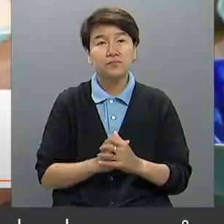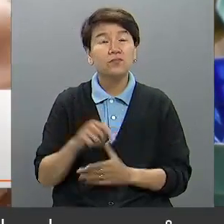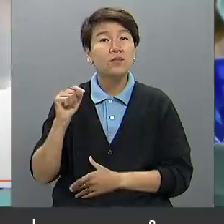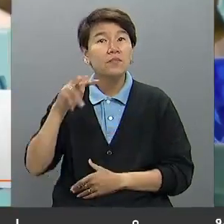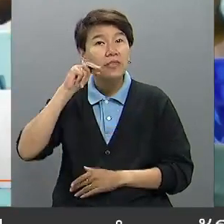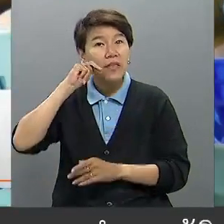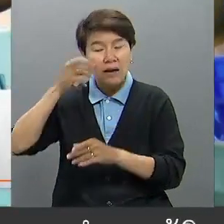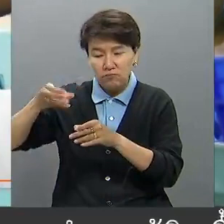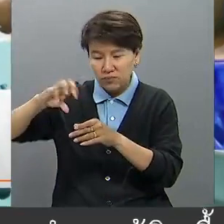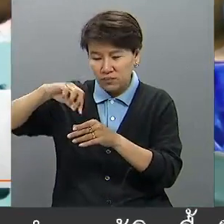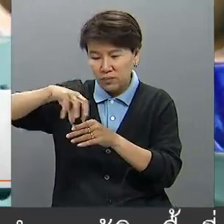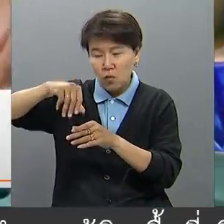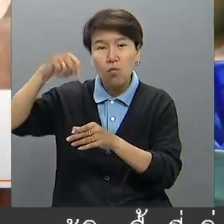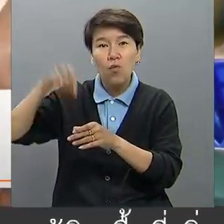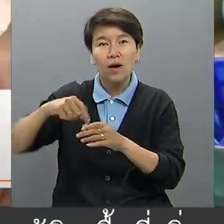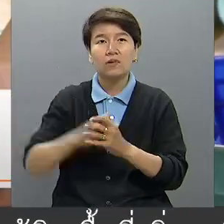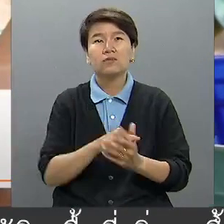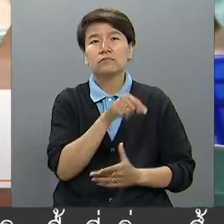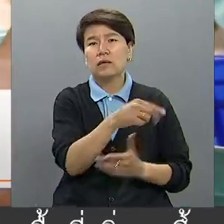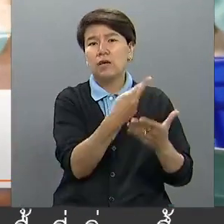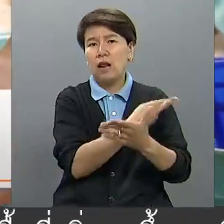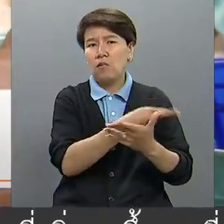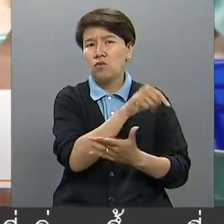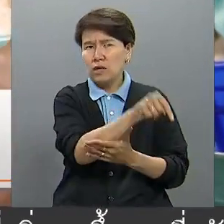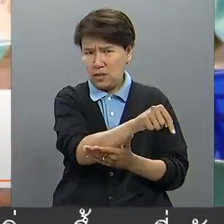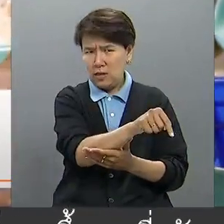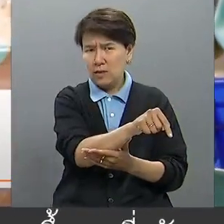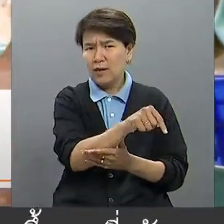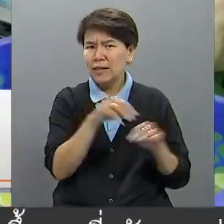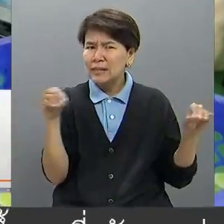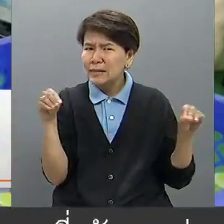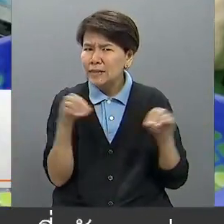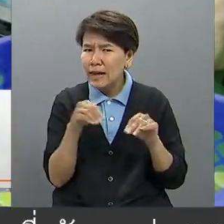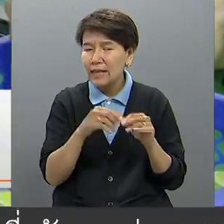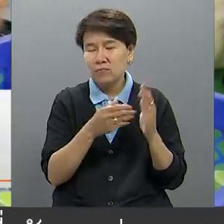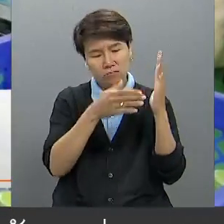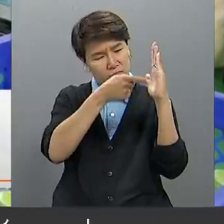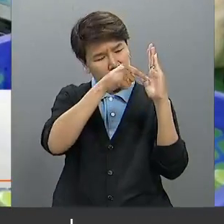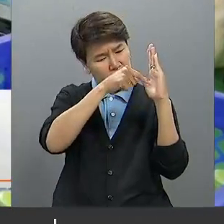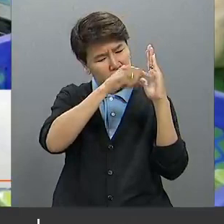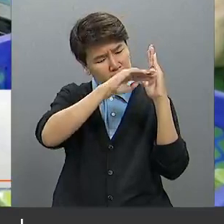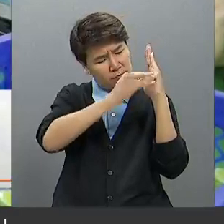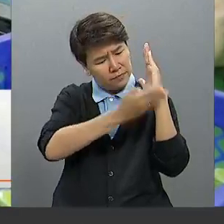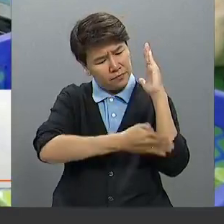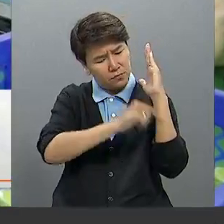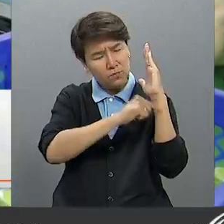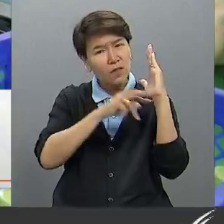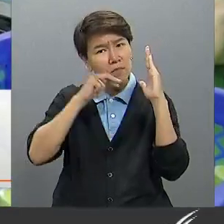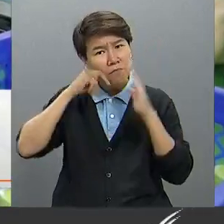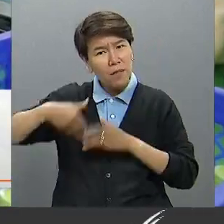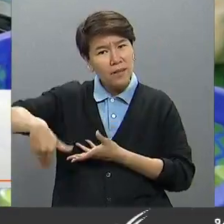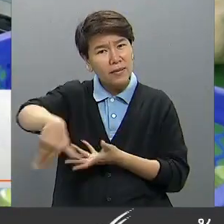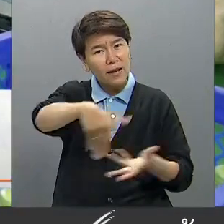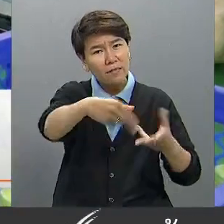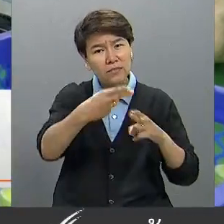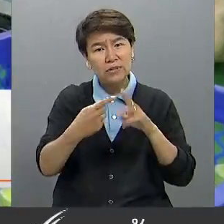างภูมิประเทศในแถบนี้มันอยู่ใกล้กับอ่าวไทยครับเป็นที่ราบลุ่ ม มีแม่น้ำแม่กลองเป็นแม่น้ำสายหลักในการใช้เ